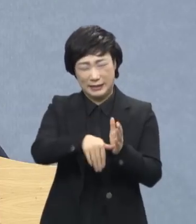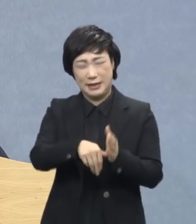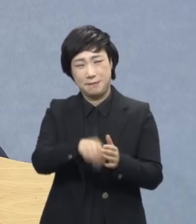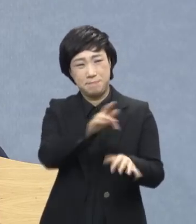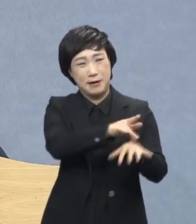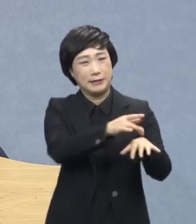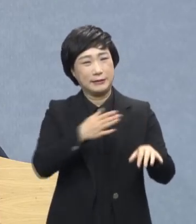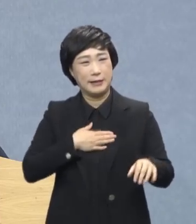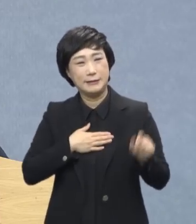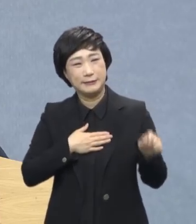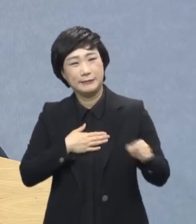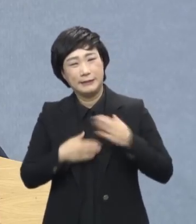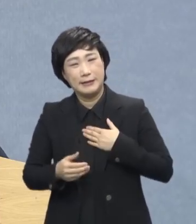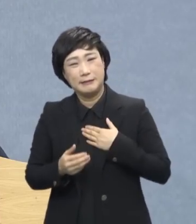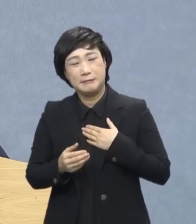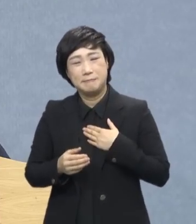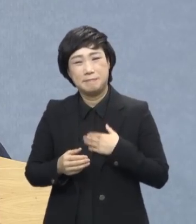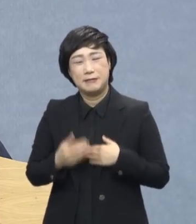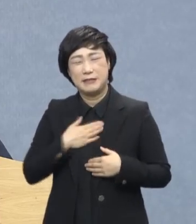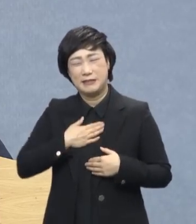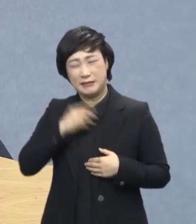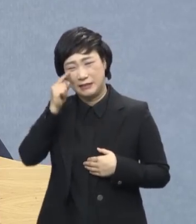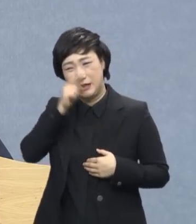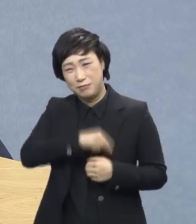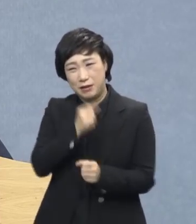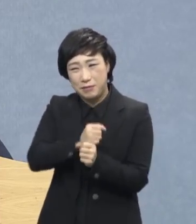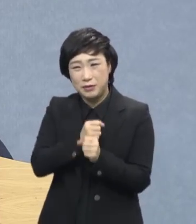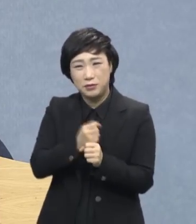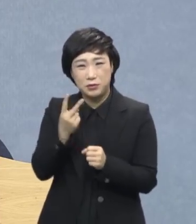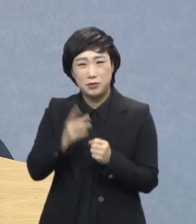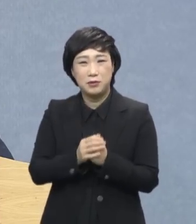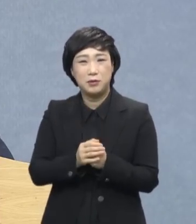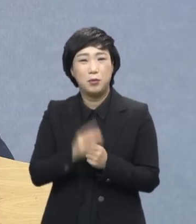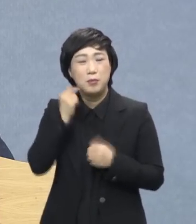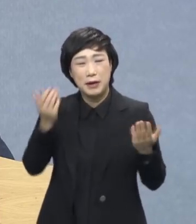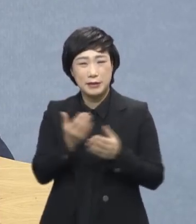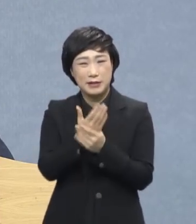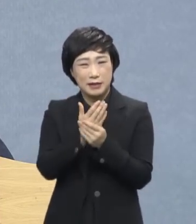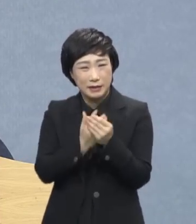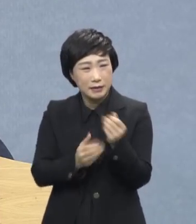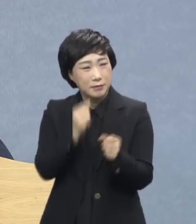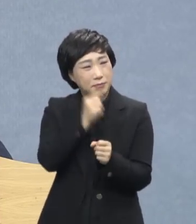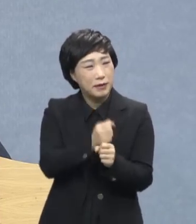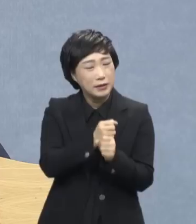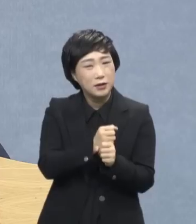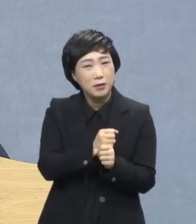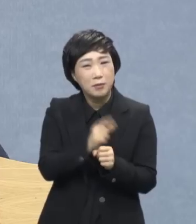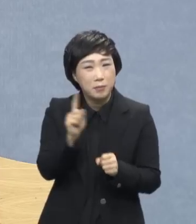나를 의기소침하게 하고 목회의 의욕을 떨어뜨리는 것은